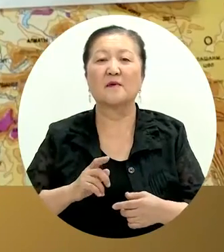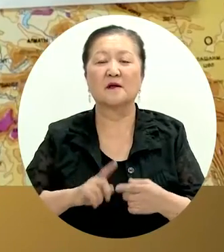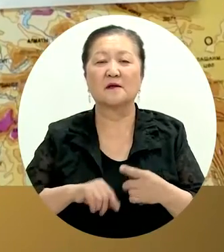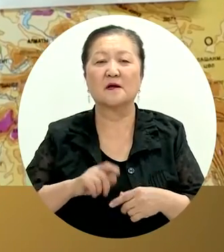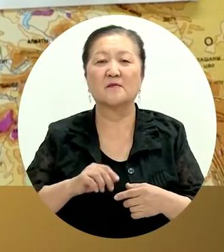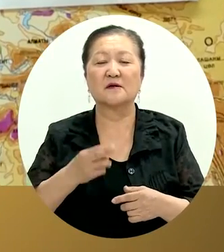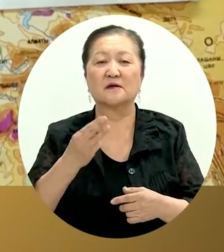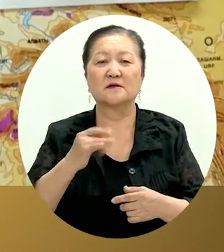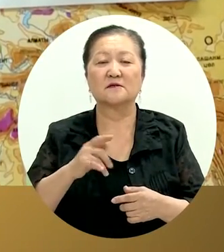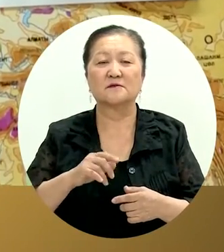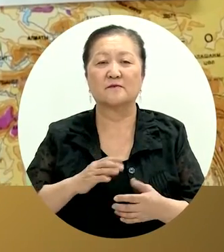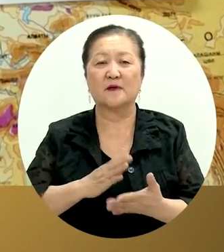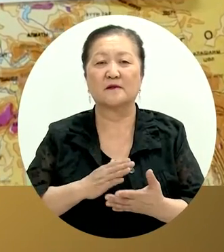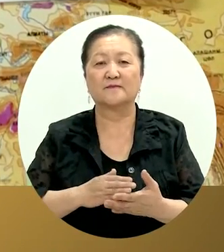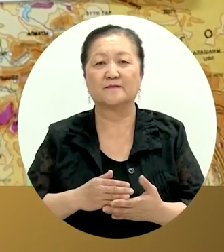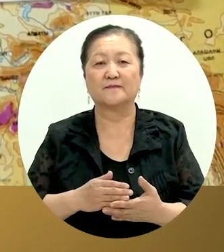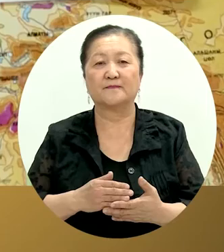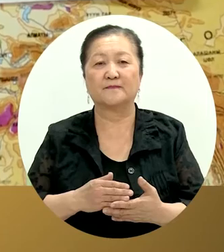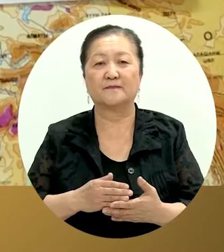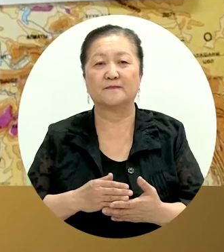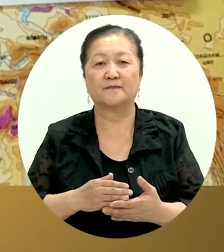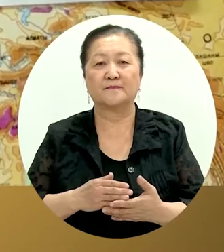өөр ямар шин чанар нөлөөлөд байна. За